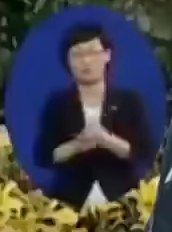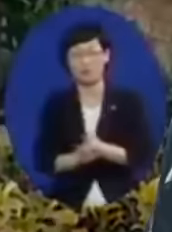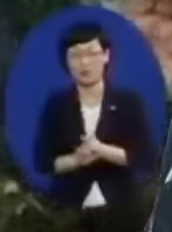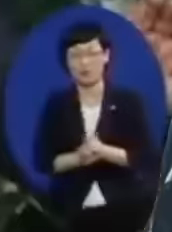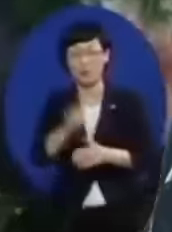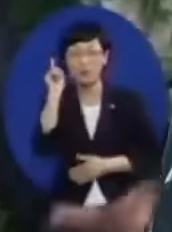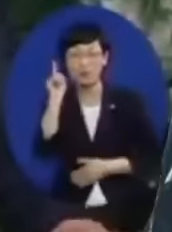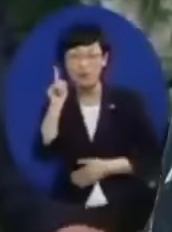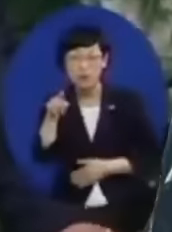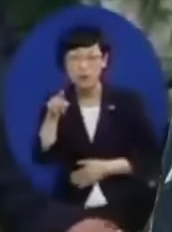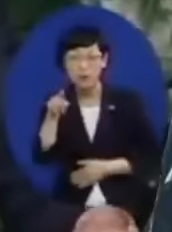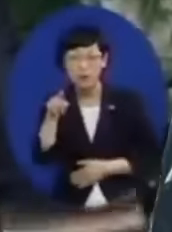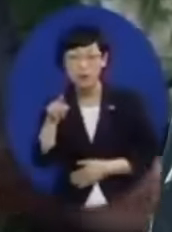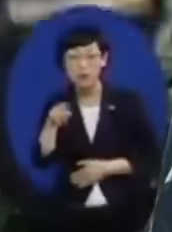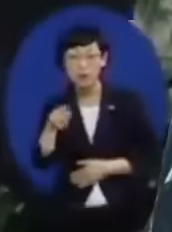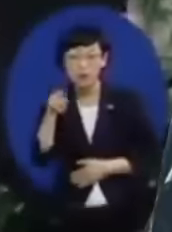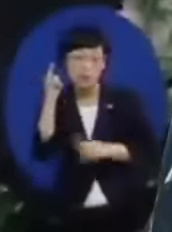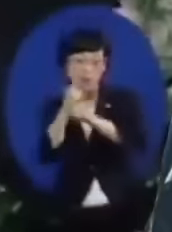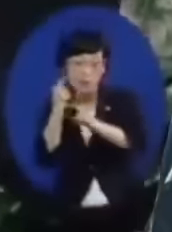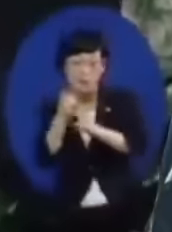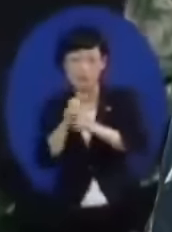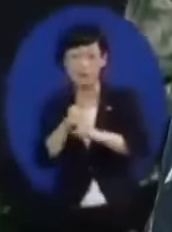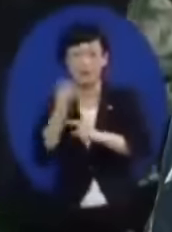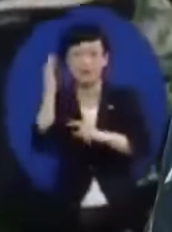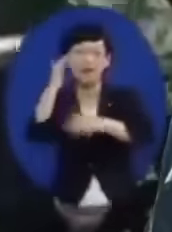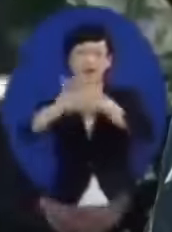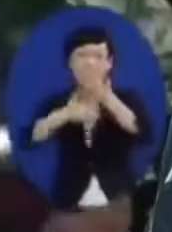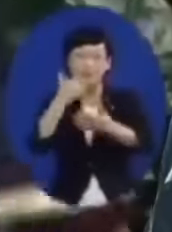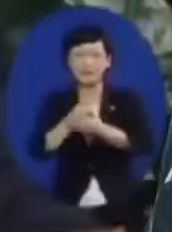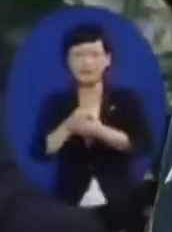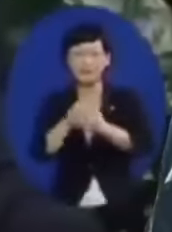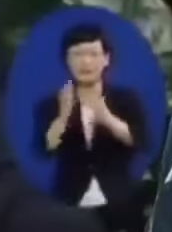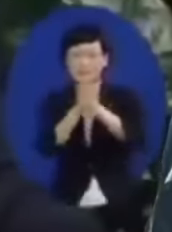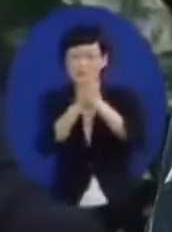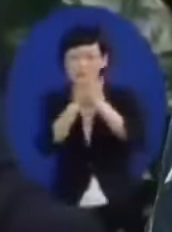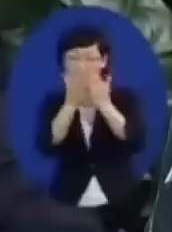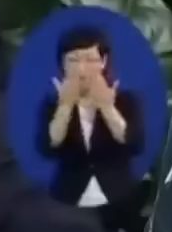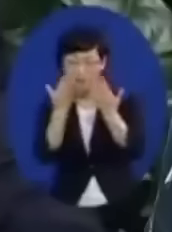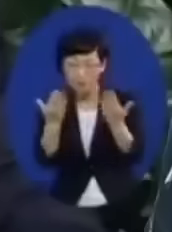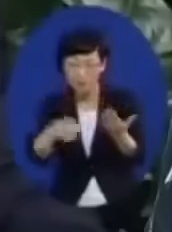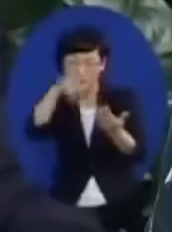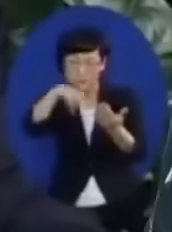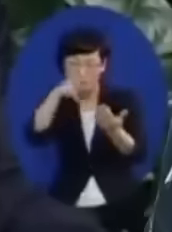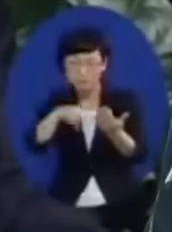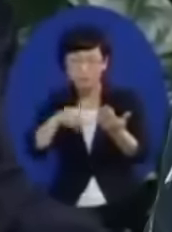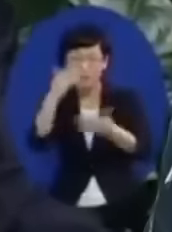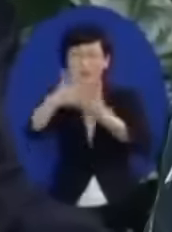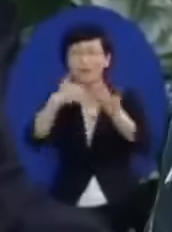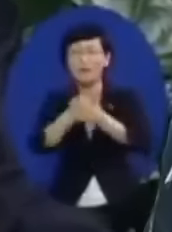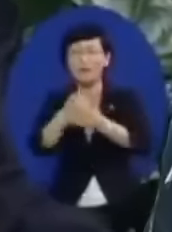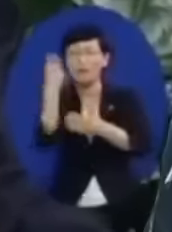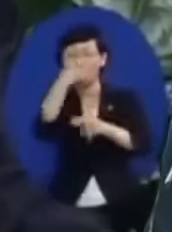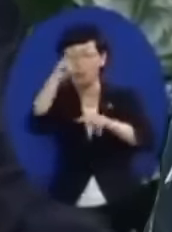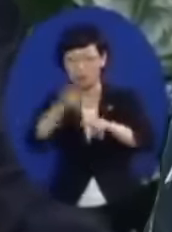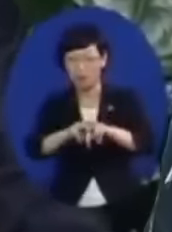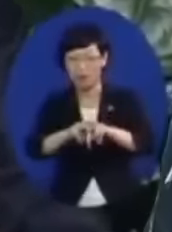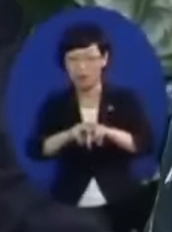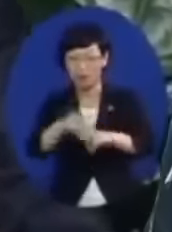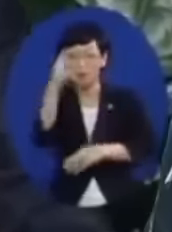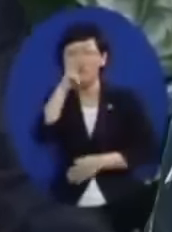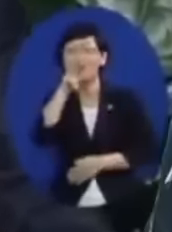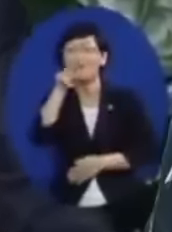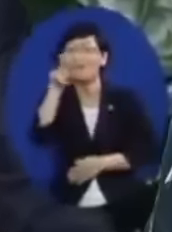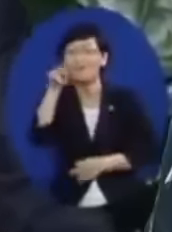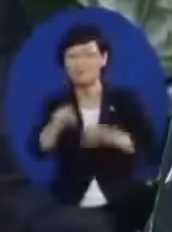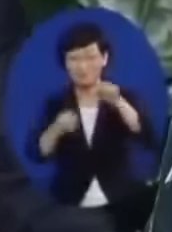매일같이 우리가 하늘 문을 통해서 하나님 보좌를 바라보고 나가니까